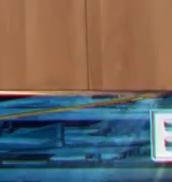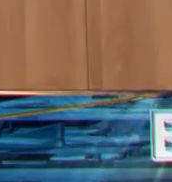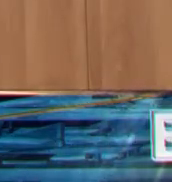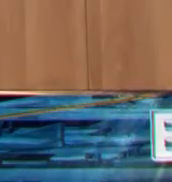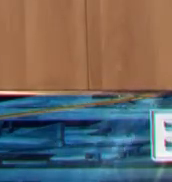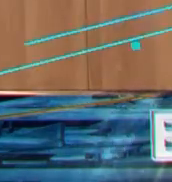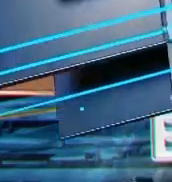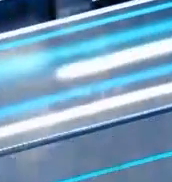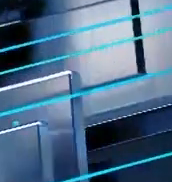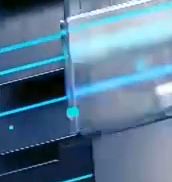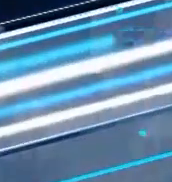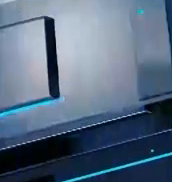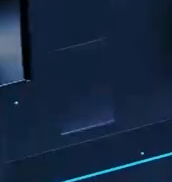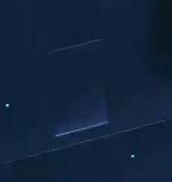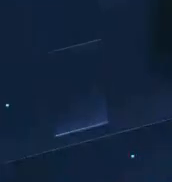бергеніне.